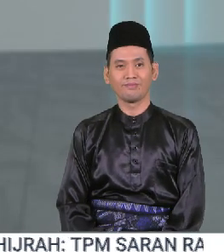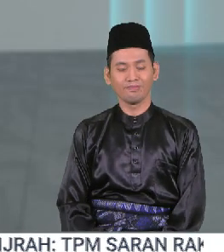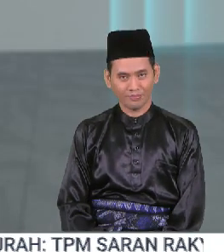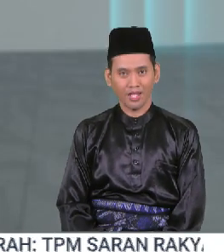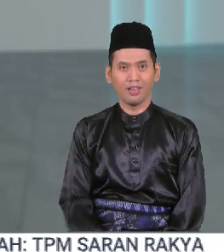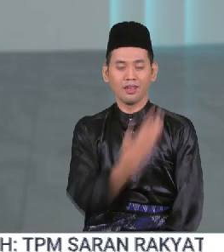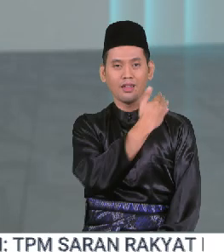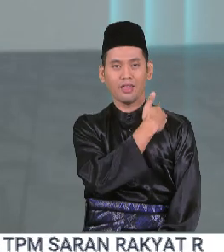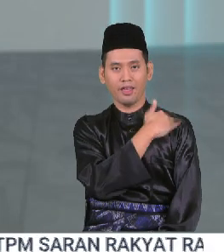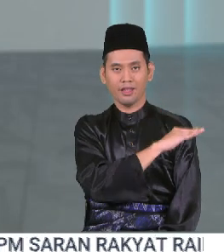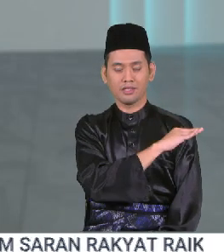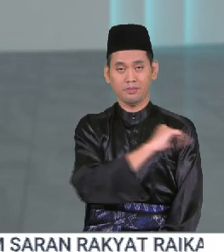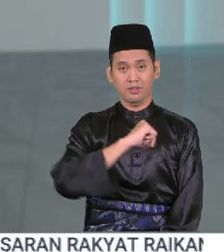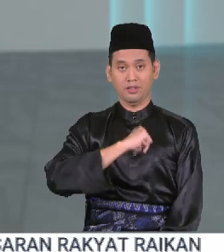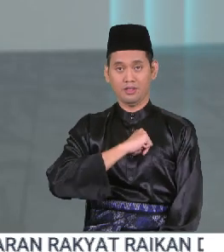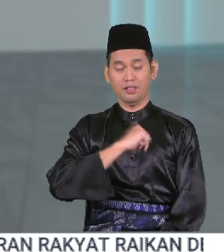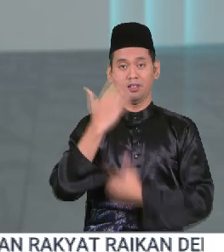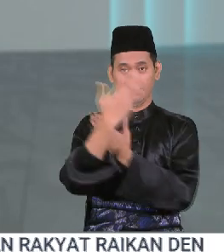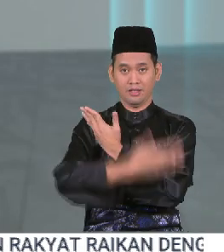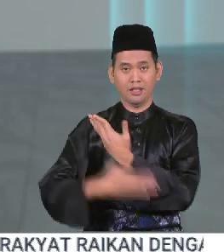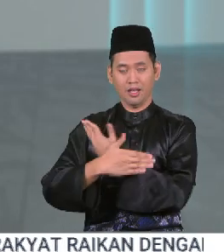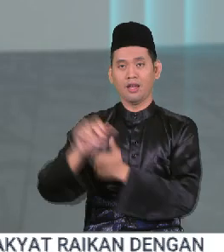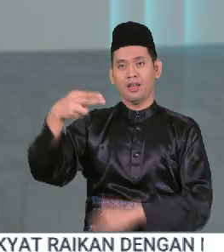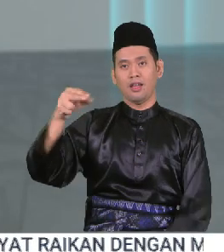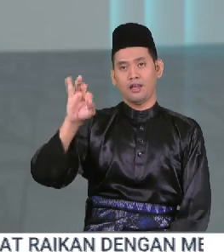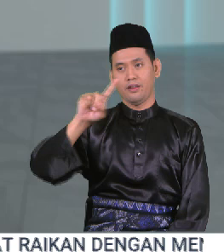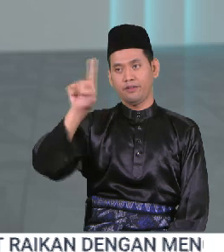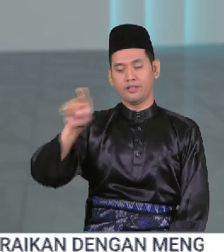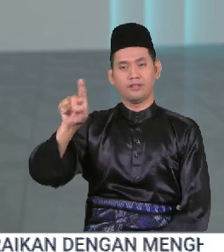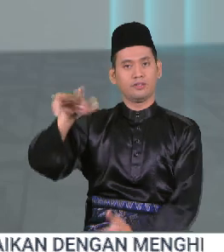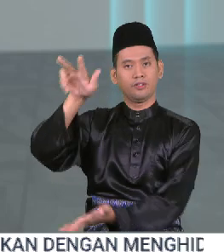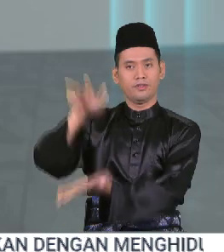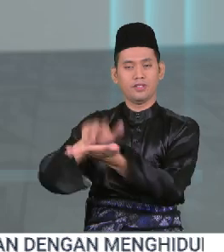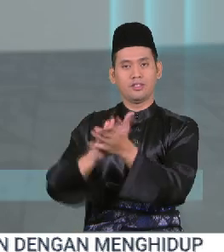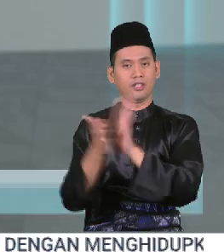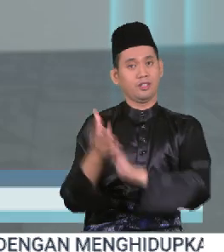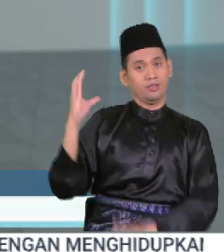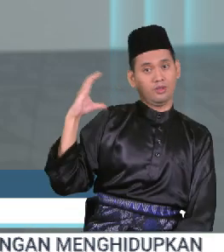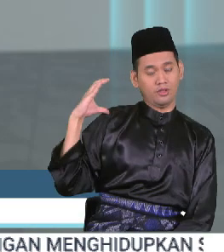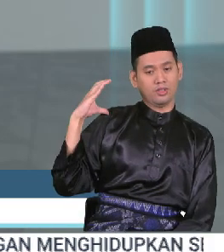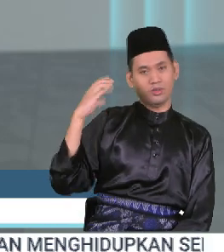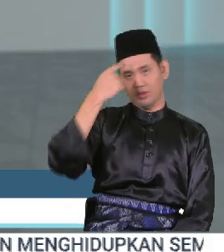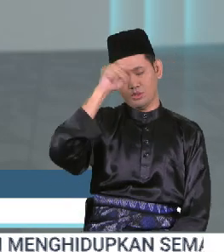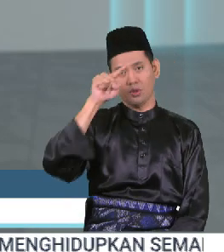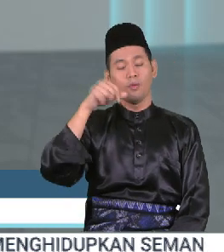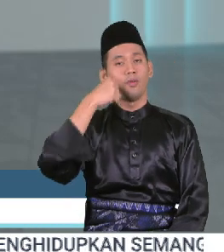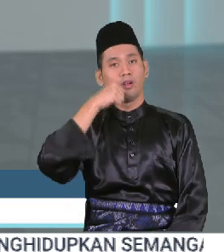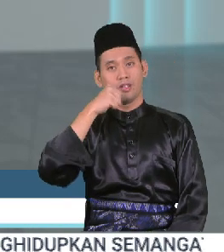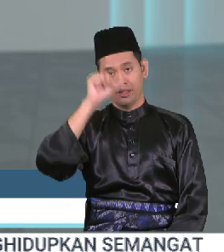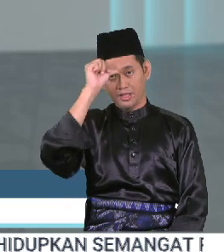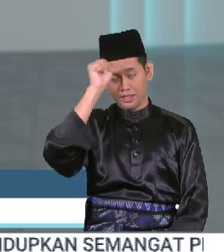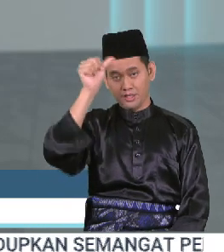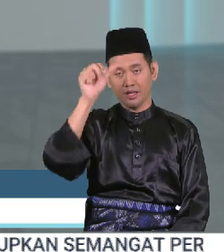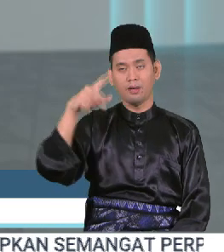Sementara itu, bekas jaguh perseorangan lelaki negara Muhammad Hafiz Hashim kini sah bergelar jurulatih kepada bintang sensasi wanita India PV